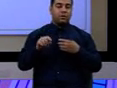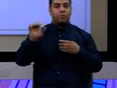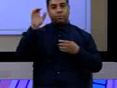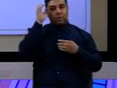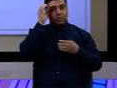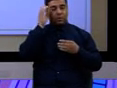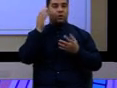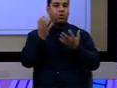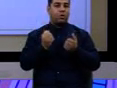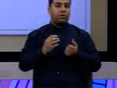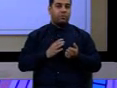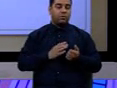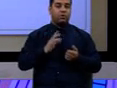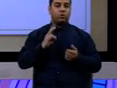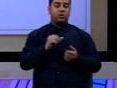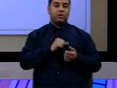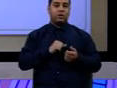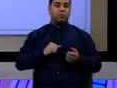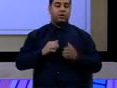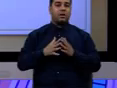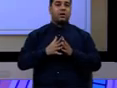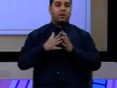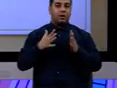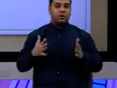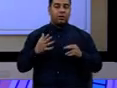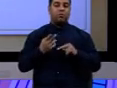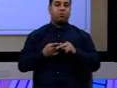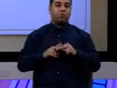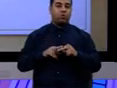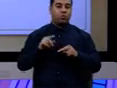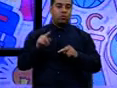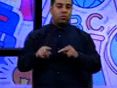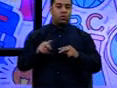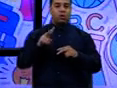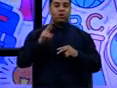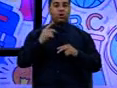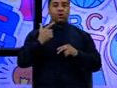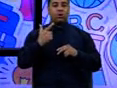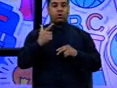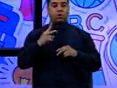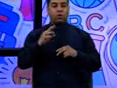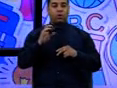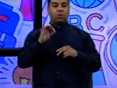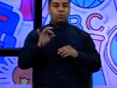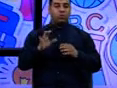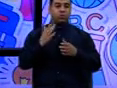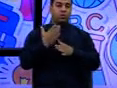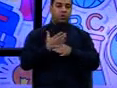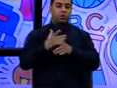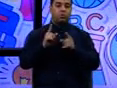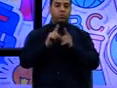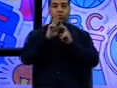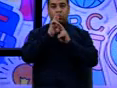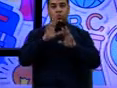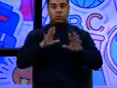haqida bilimlarga egamiz. Lekin eng katta suv havzasi bu globuslar yordamida ham